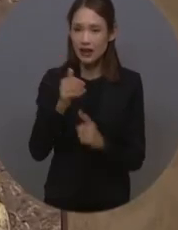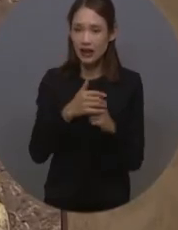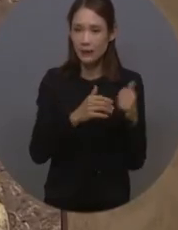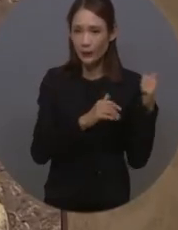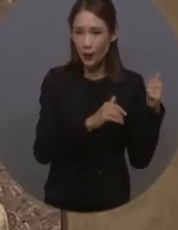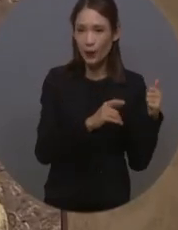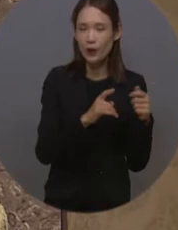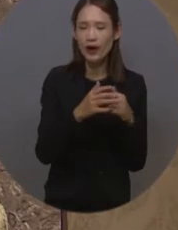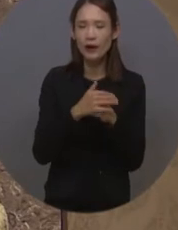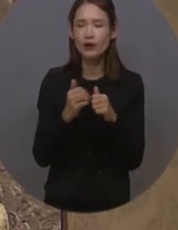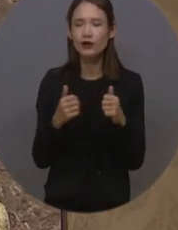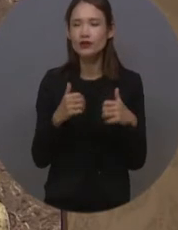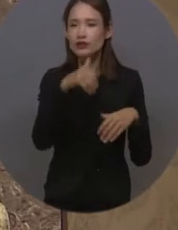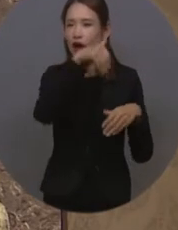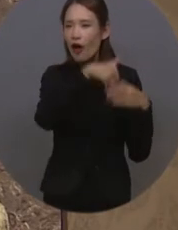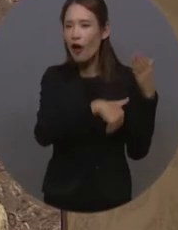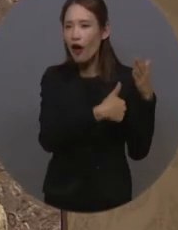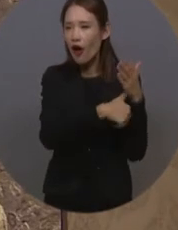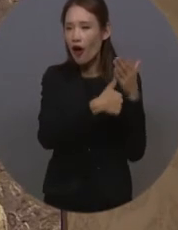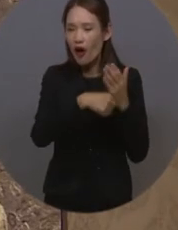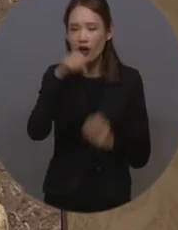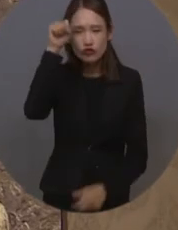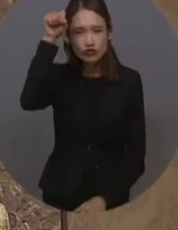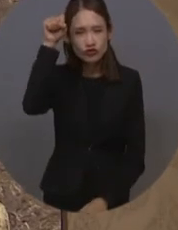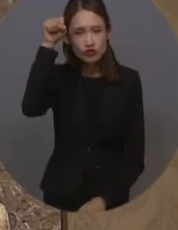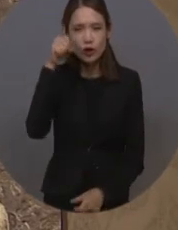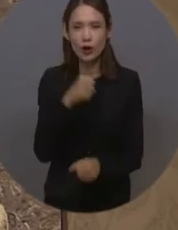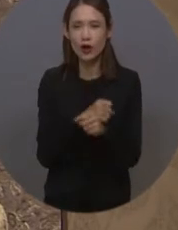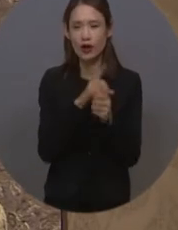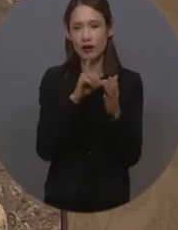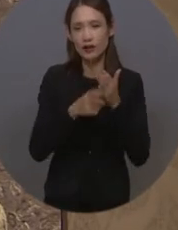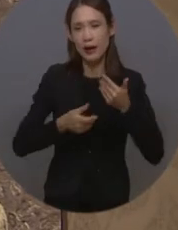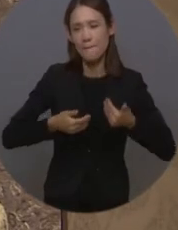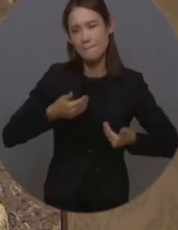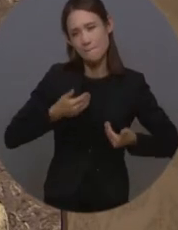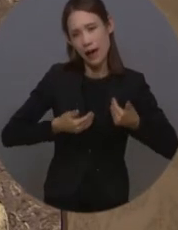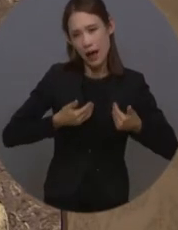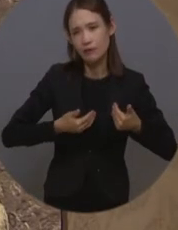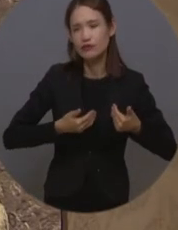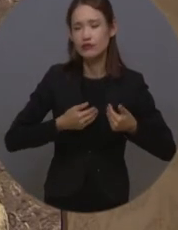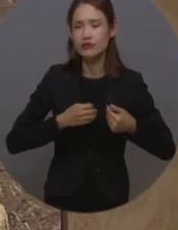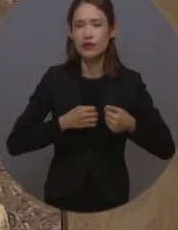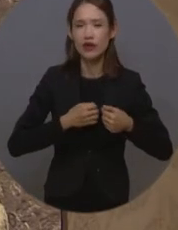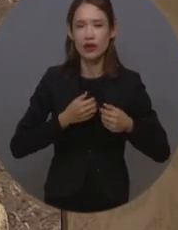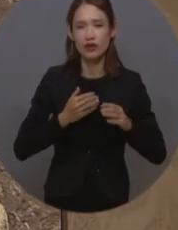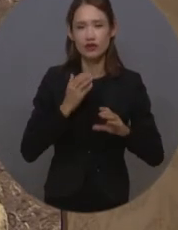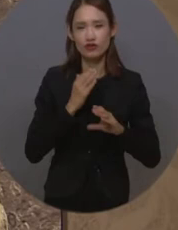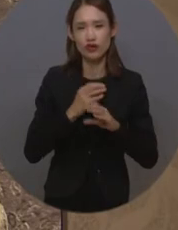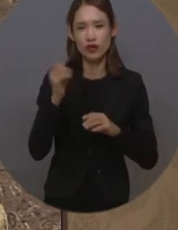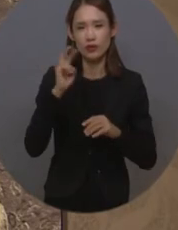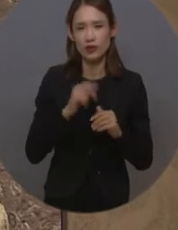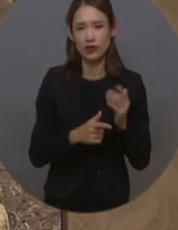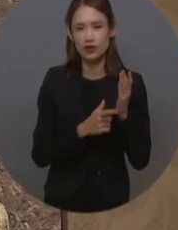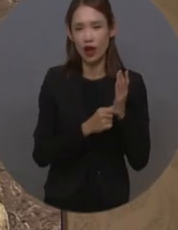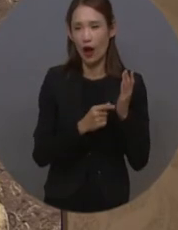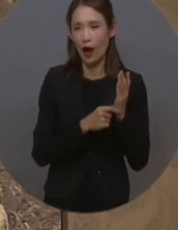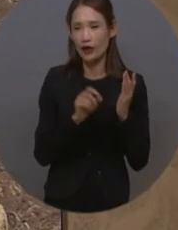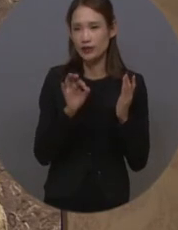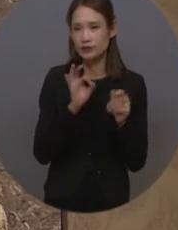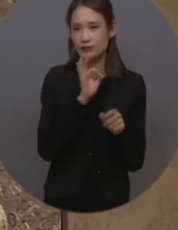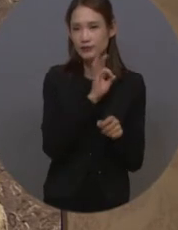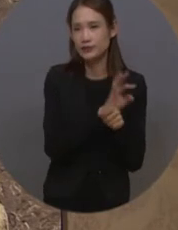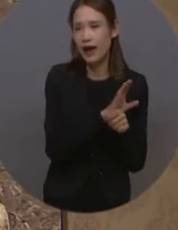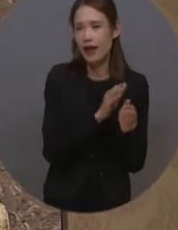선거 운동을 할 때인데 네. 바쁜 와중에 저희한테 들려서 현금을 주고 구두를 사신었던